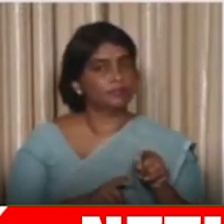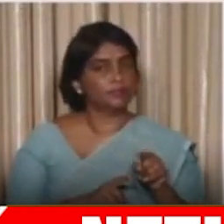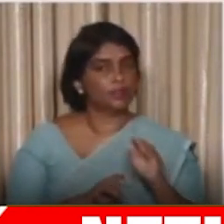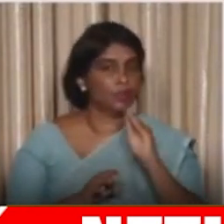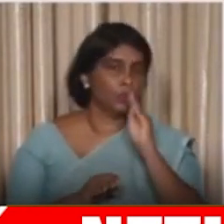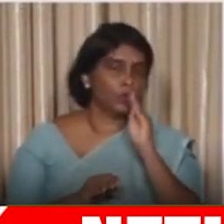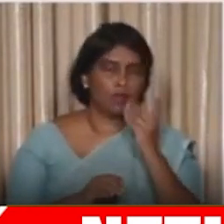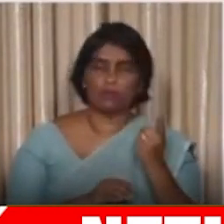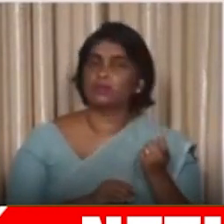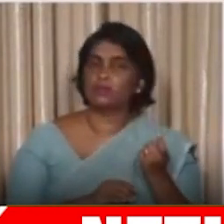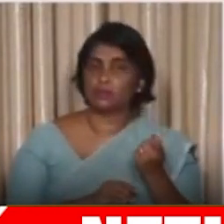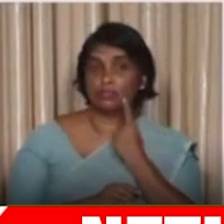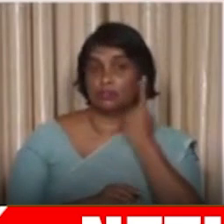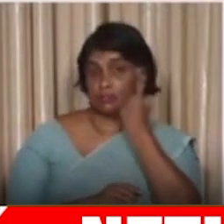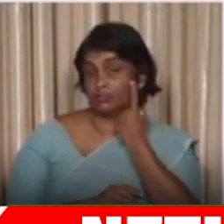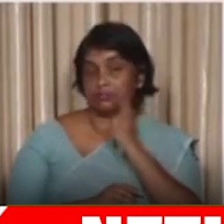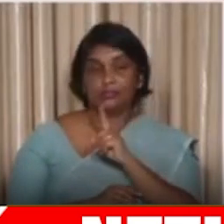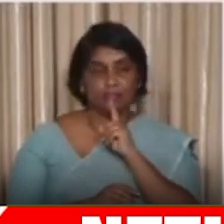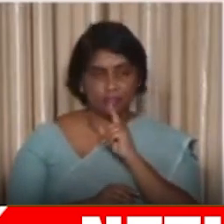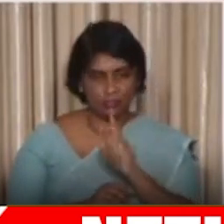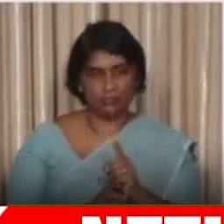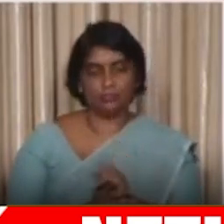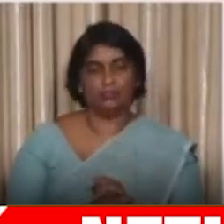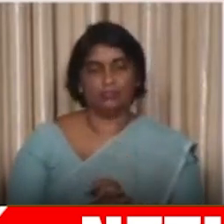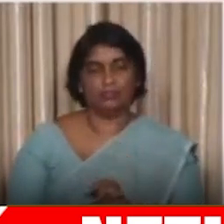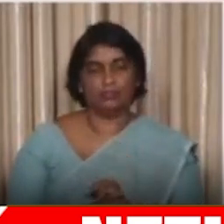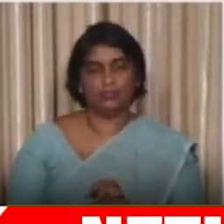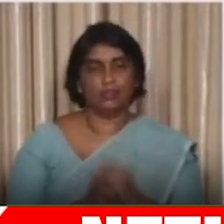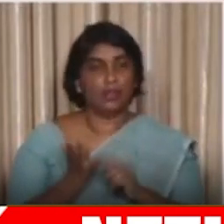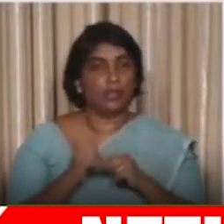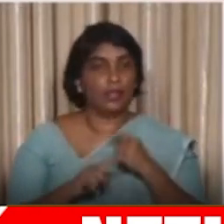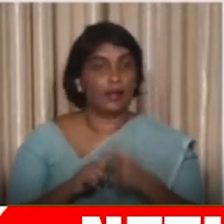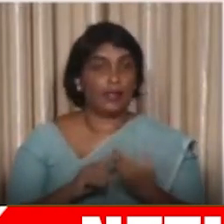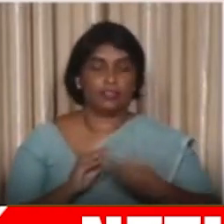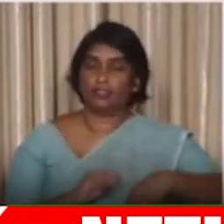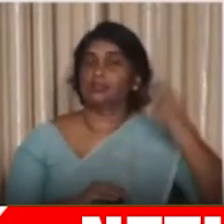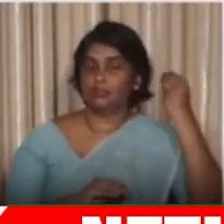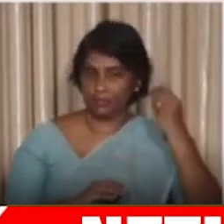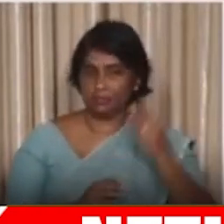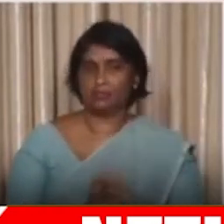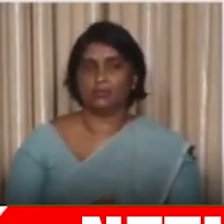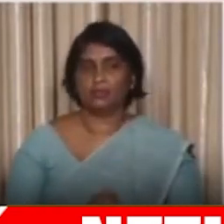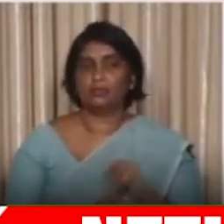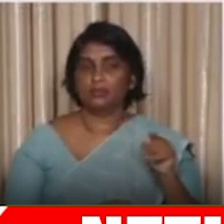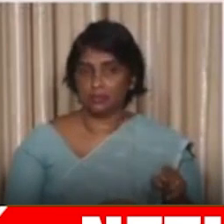සාමාන්‍යයෙන් ආර්ථික ඔස්තාරලා කියන්නේ බද්ධ වැඩි කරන්න ඕනේ කියන එක.